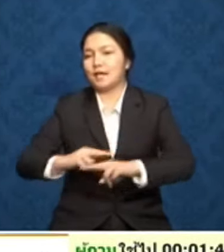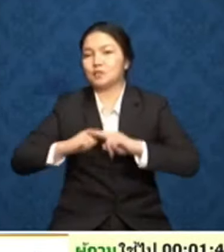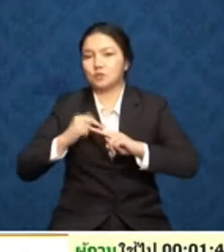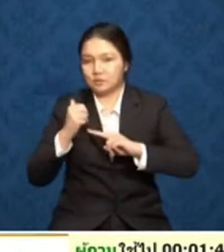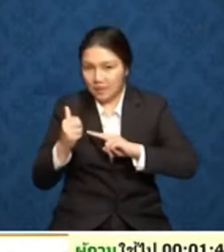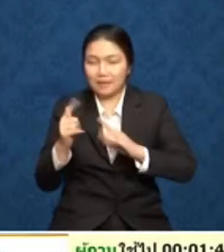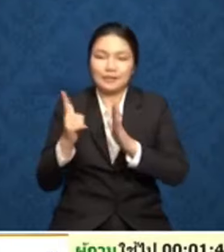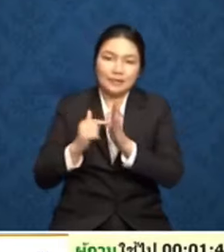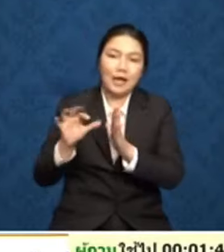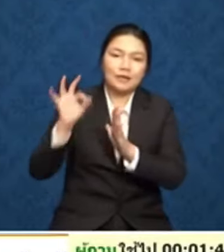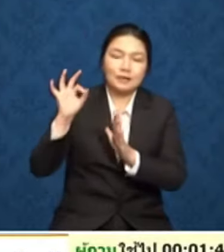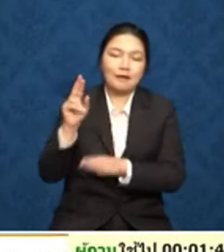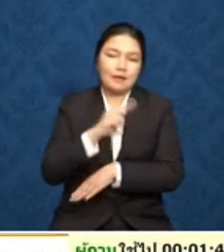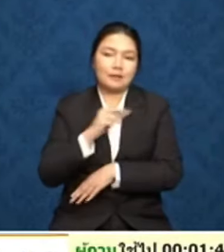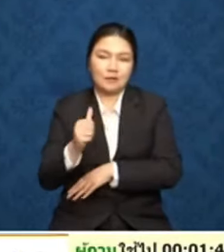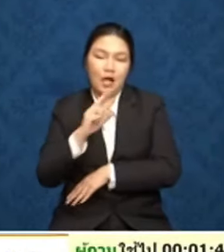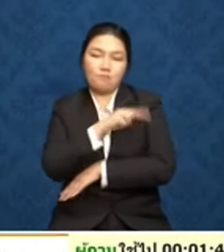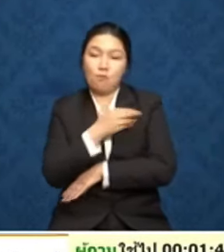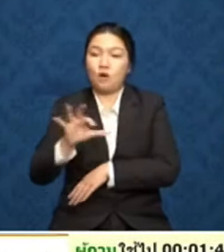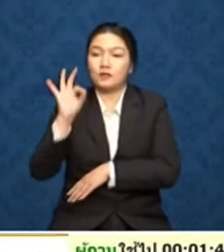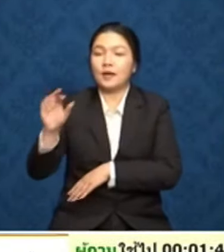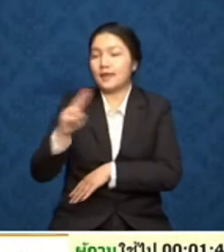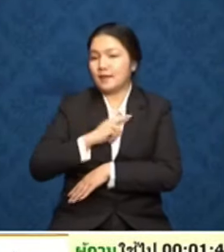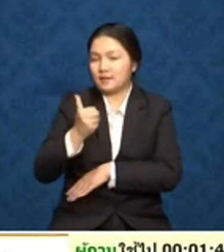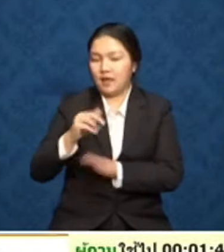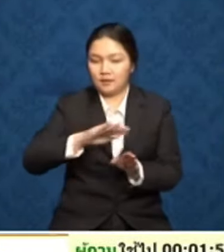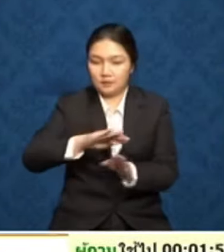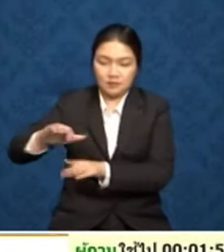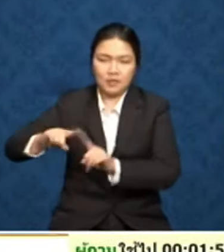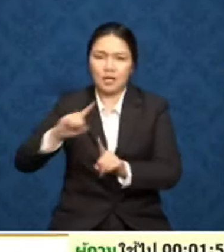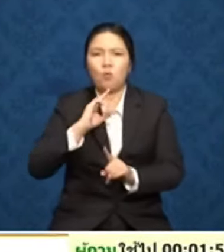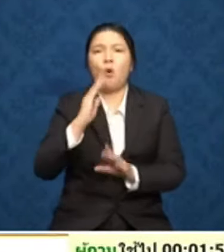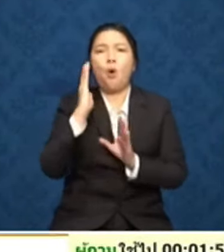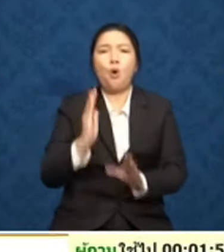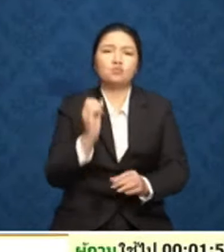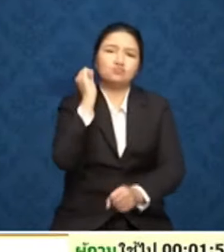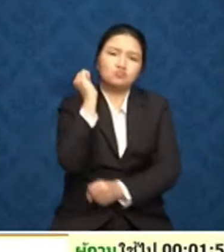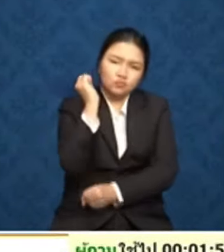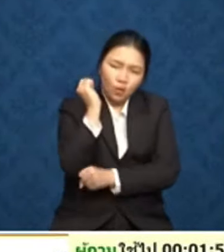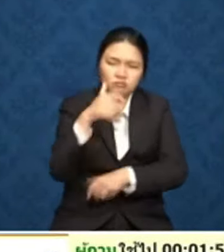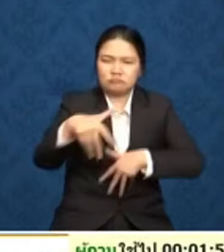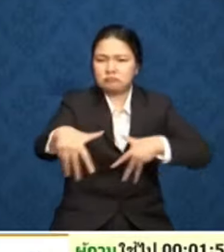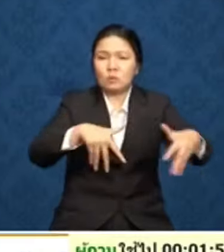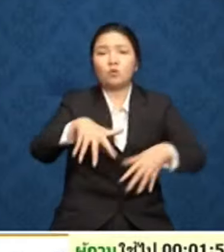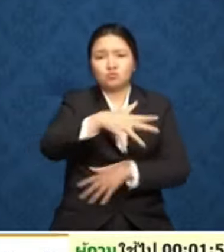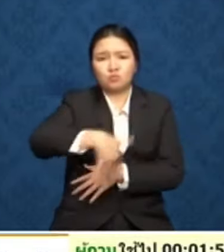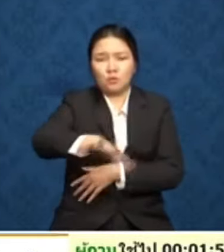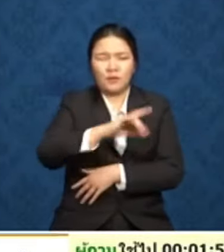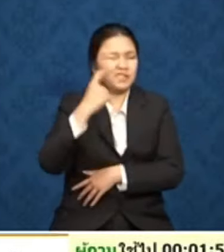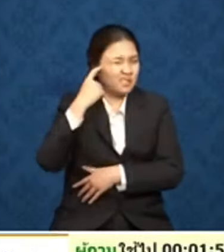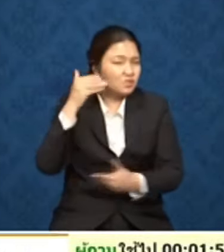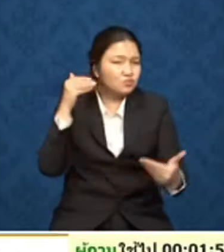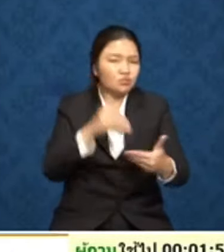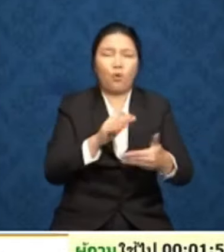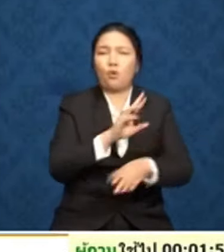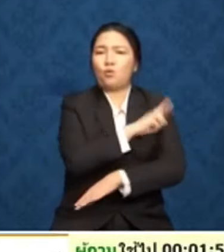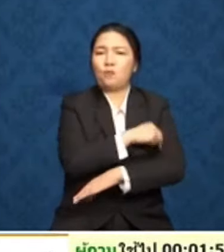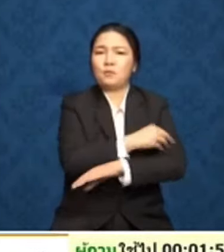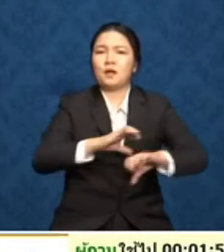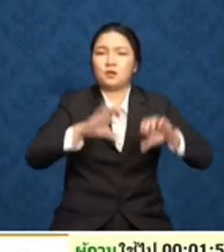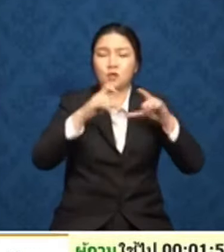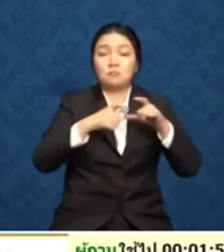ำหรับประชาชนผู้ยากไร้นะคะที่จะต้องใช้บริการจากโรงพยาบาลของรัฐหรือว่าใช้บริการ30บา